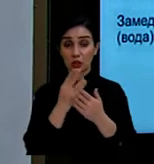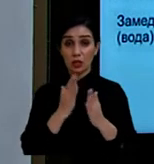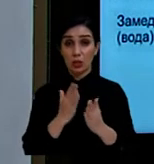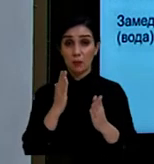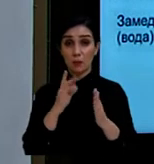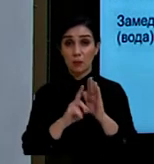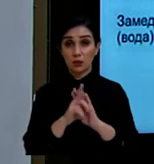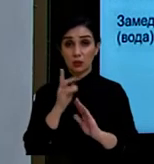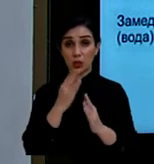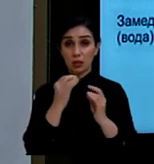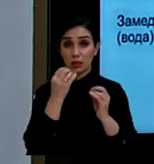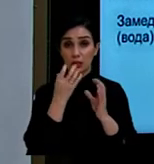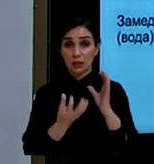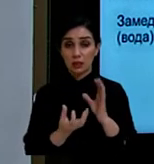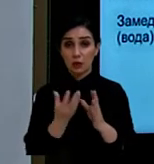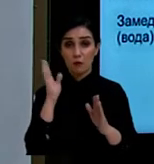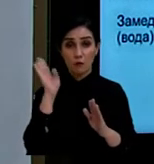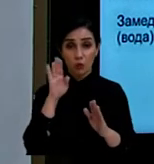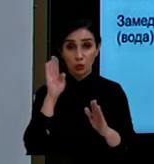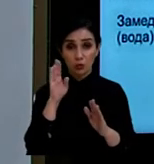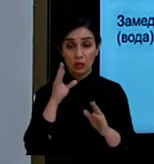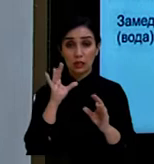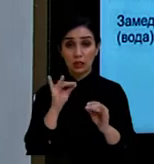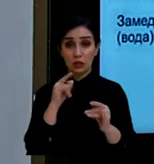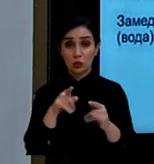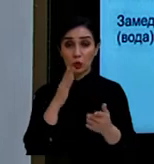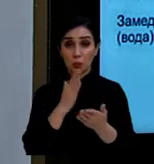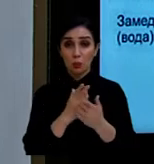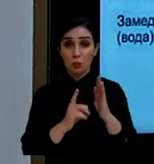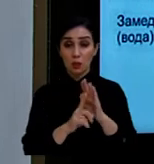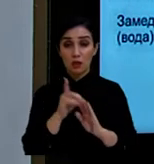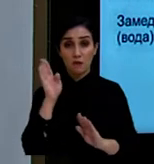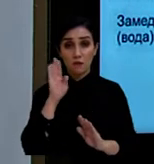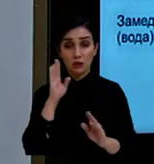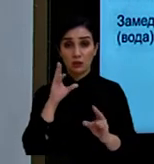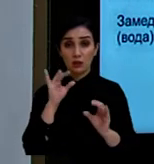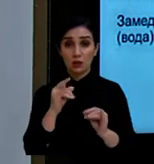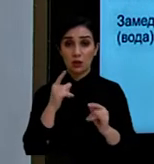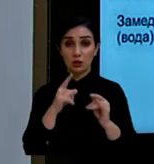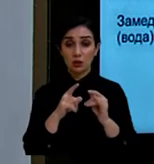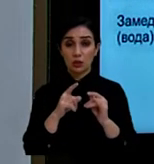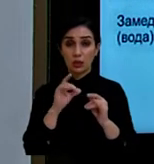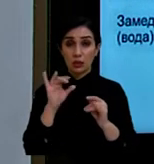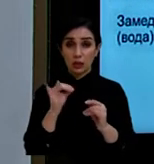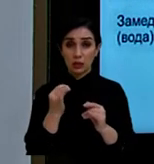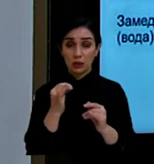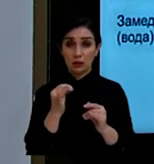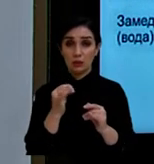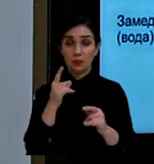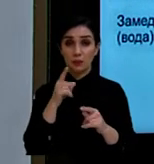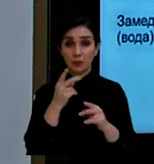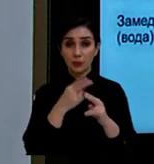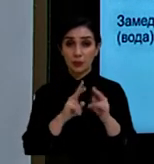поступает и нагревает воду. Здесь поступает вода, перекачивается, и эта